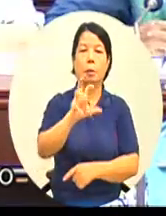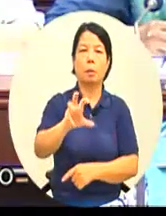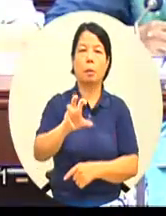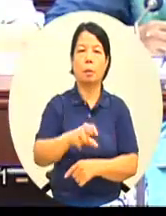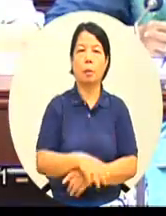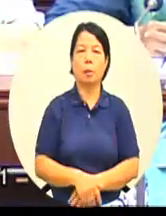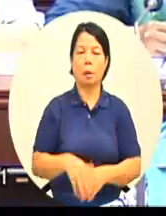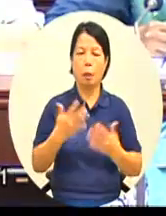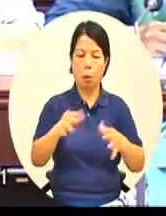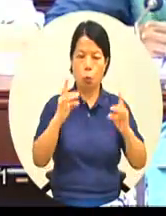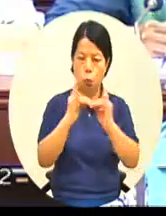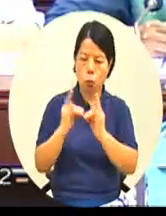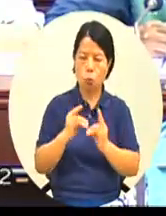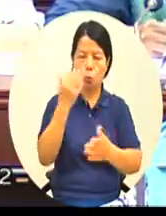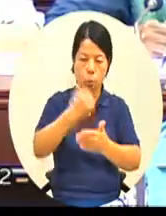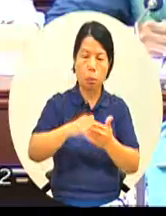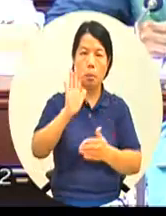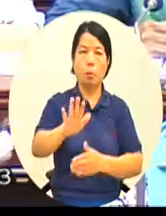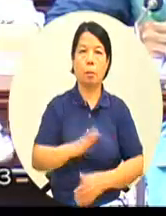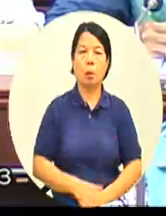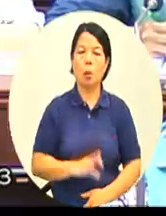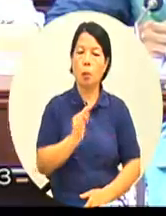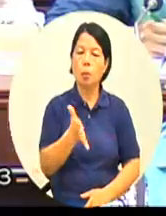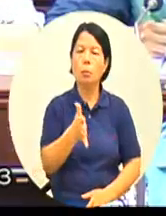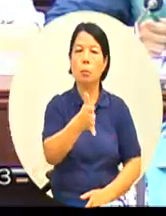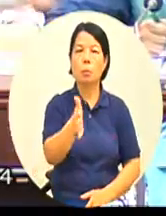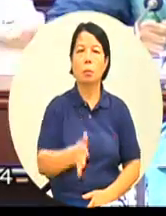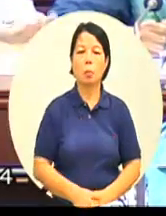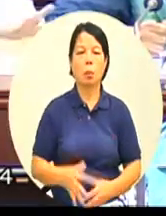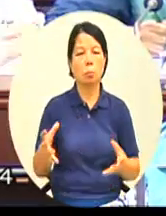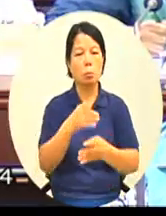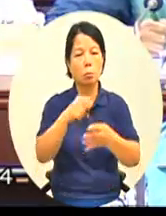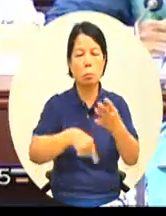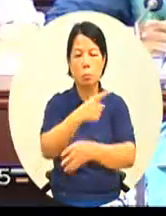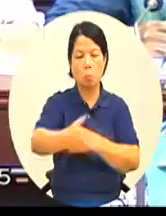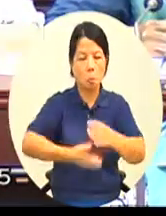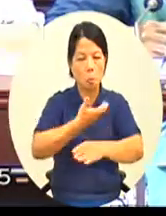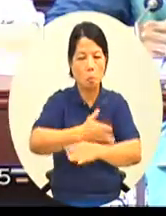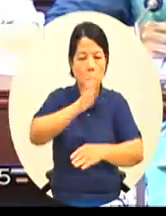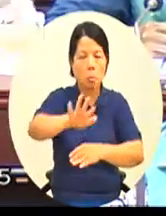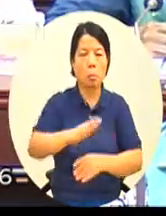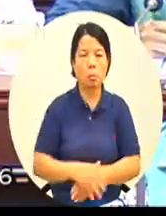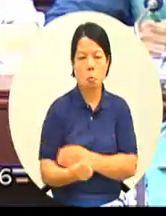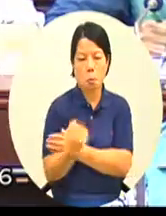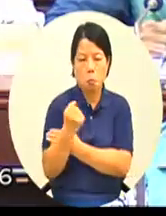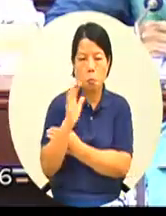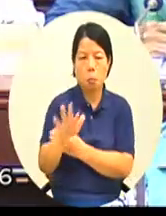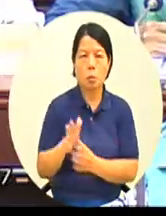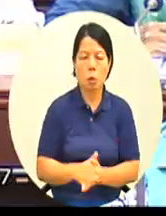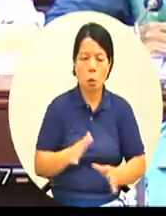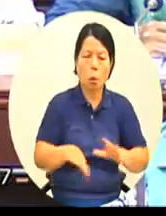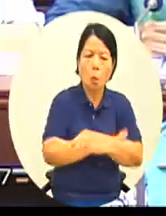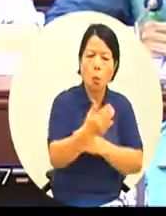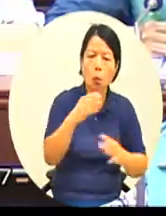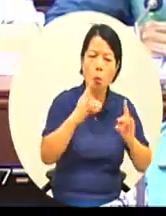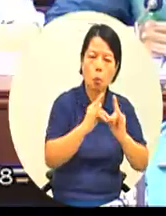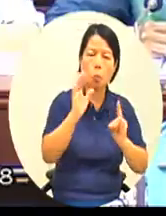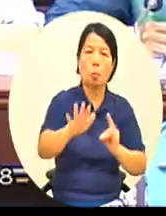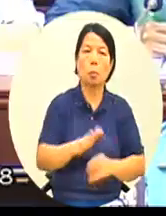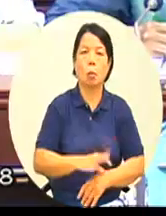少的床位数。为什么？我们也问过，我们同仁也都非常用心，我们也都问过，明明就有空床位，为什